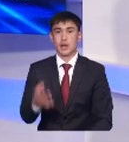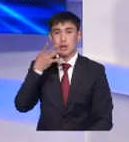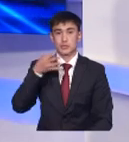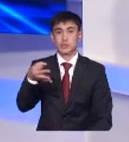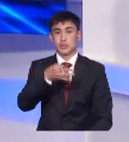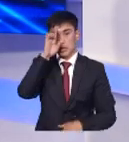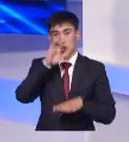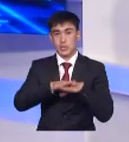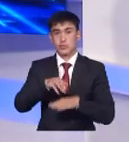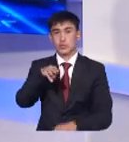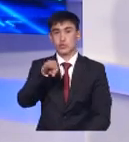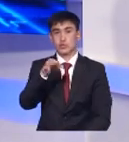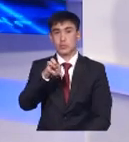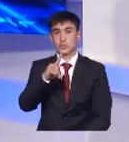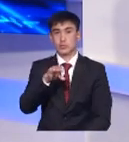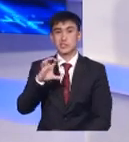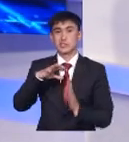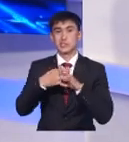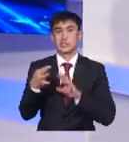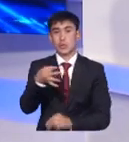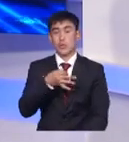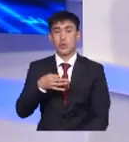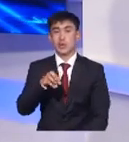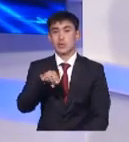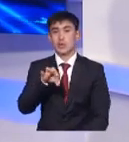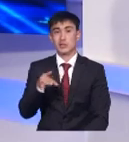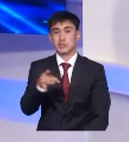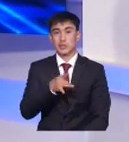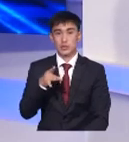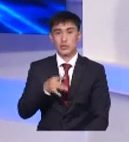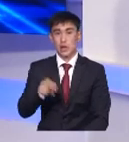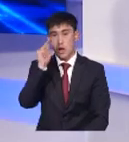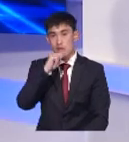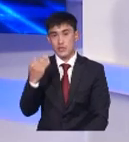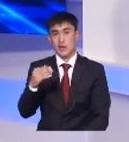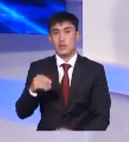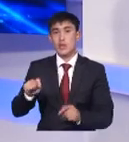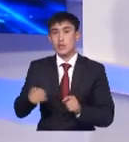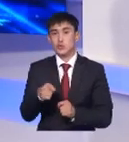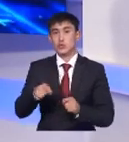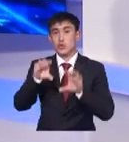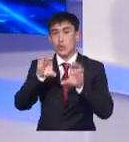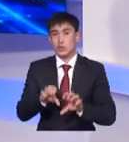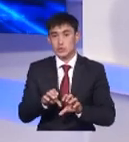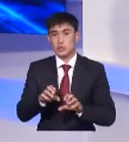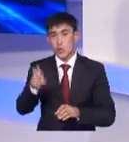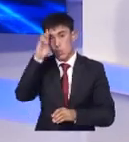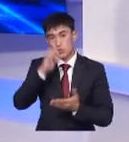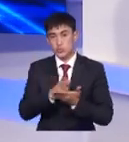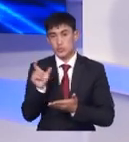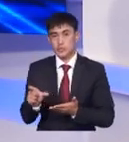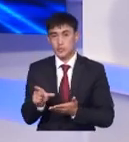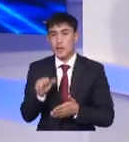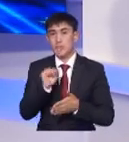В Алматинской области акима Тоздыбастауского сельского округа Талгарского района обвиняют в нарушении кодекса